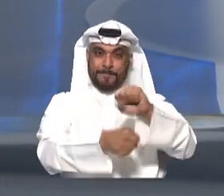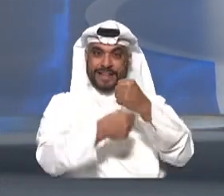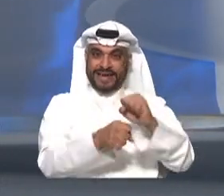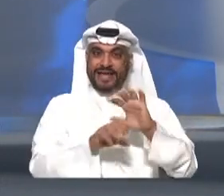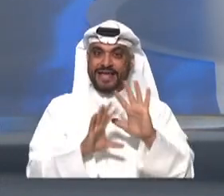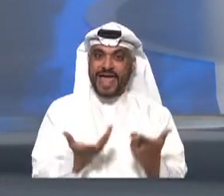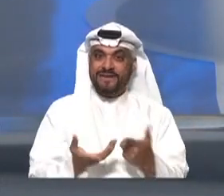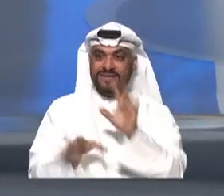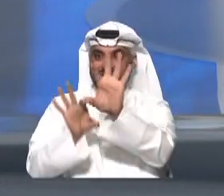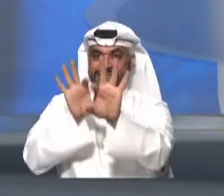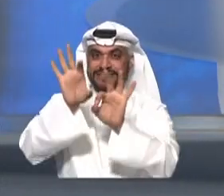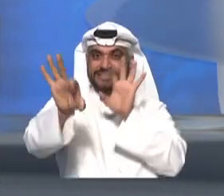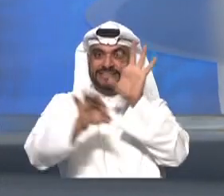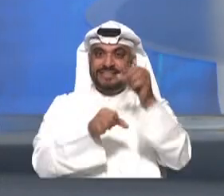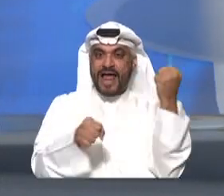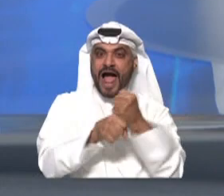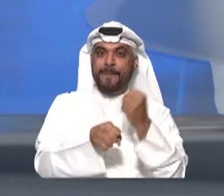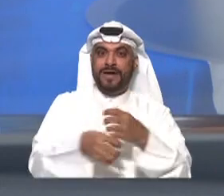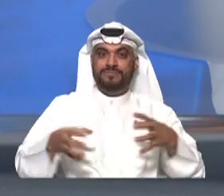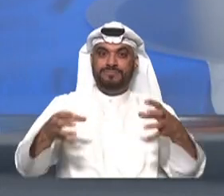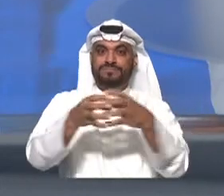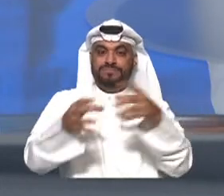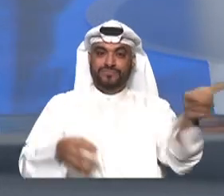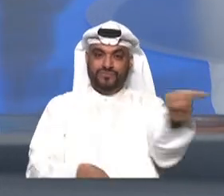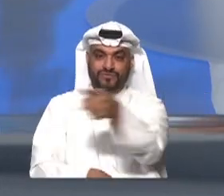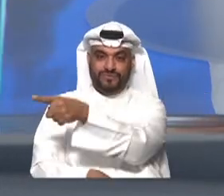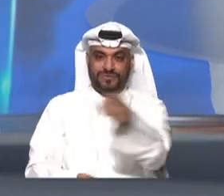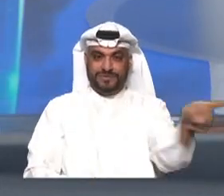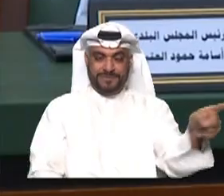فريق عمل مشترك بين الجانبين.